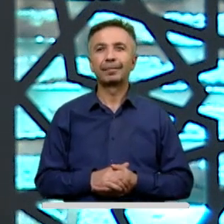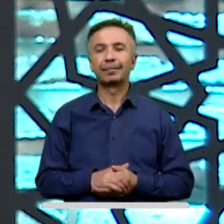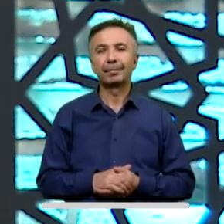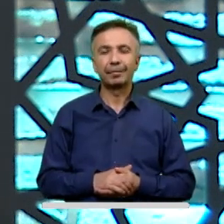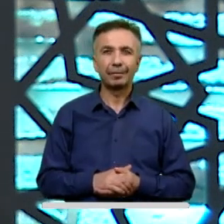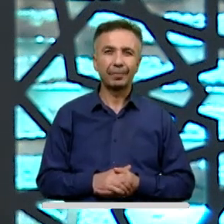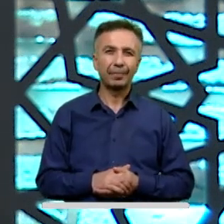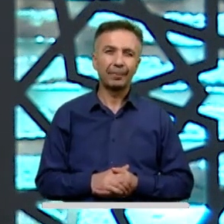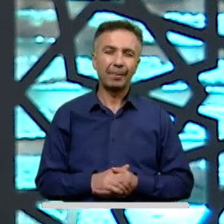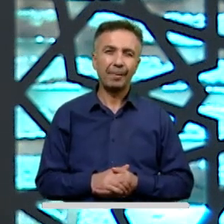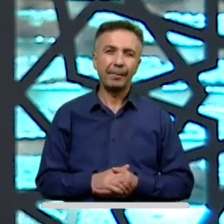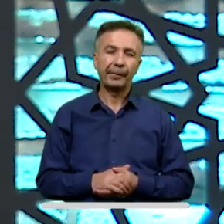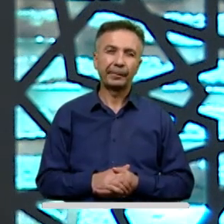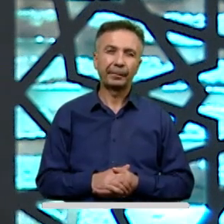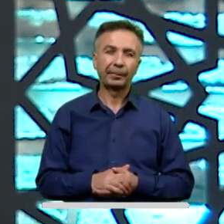Alo.